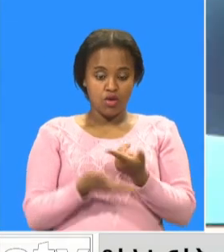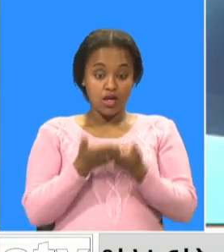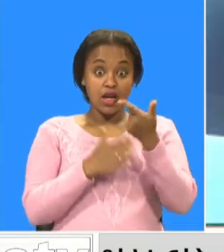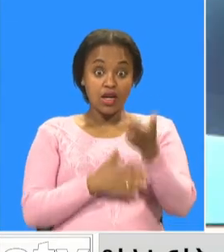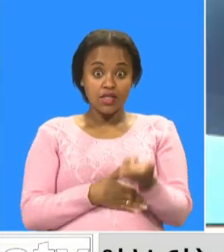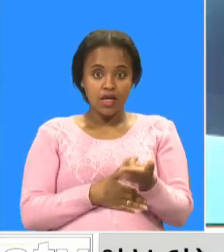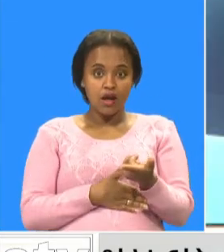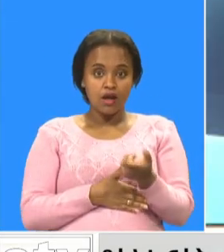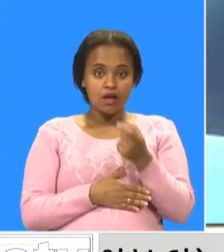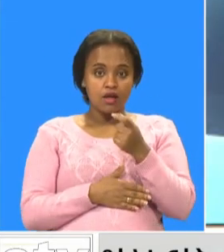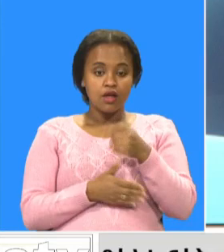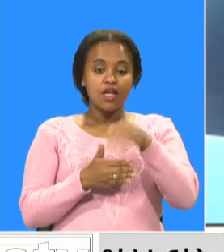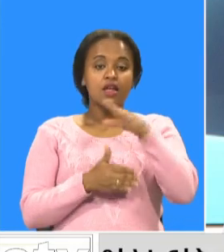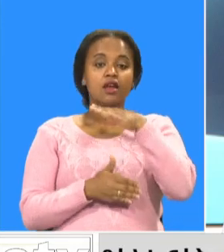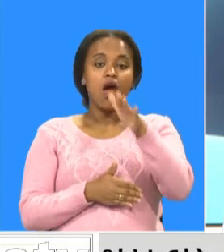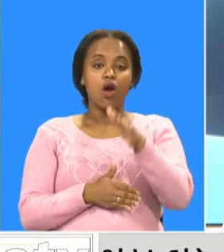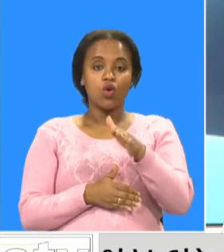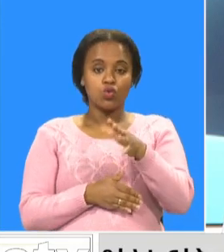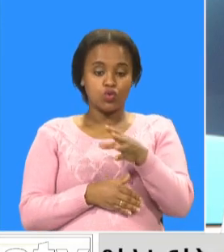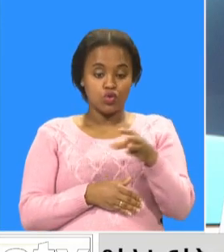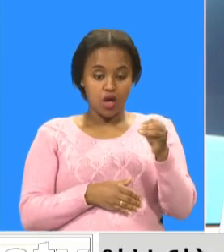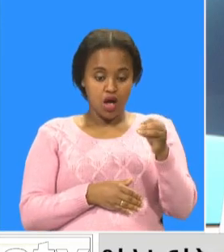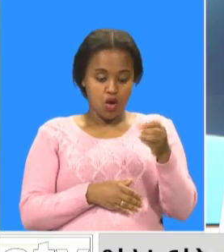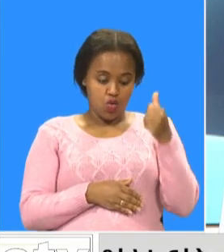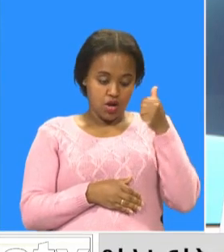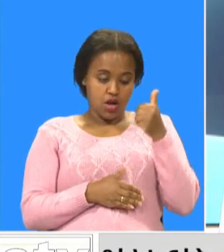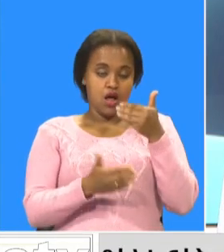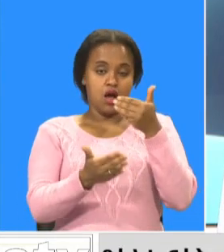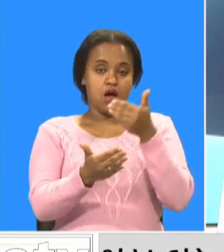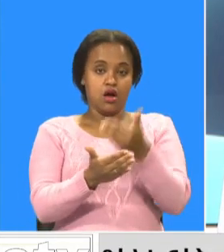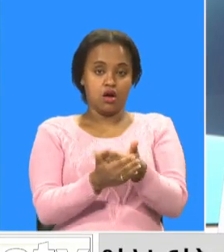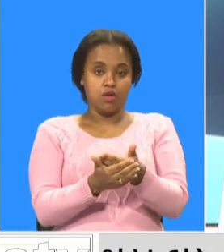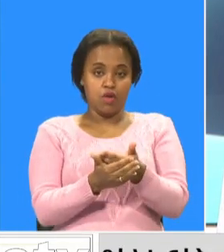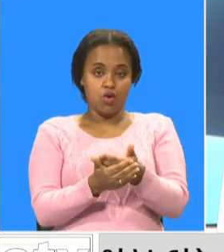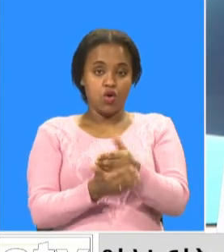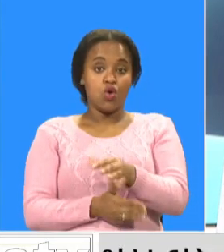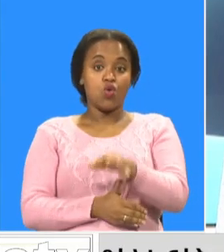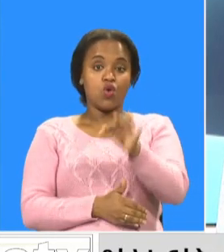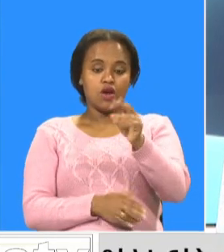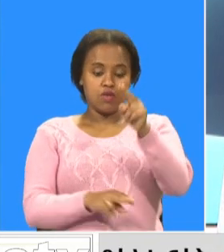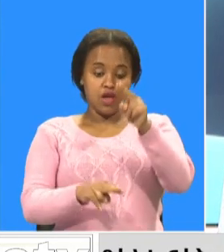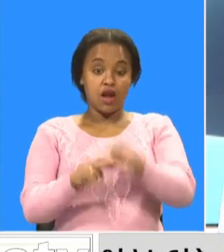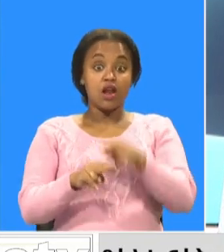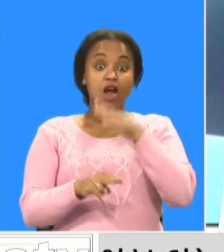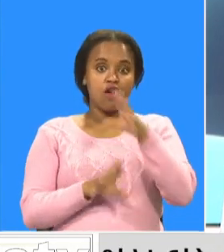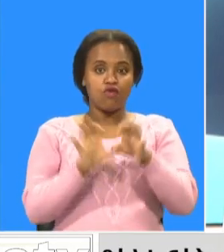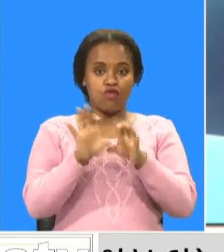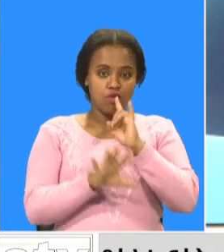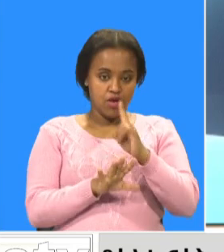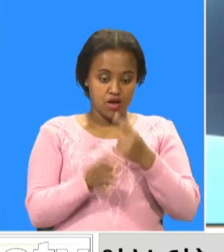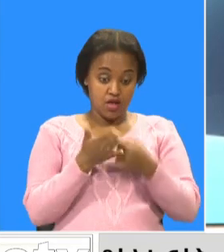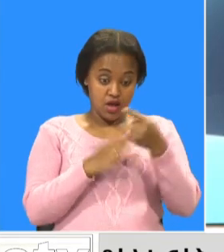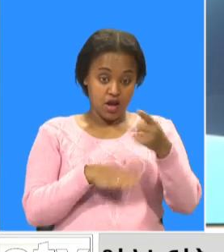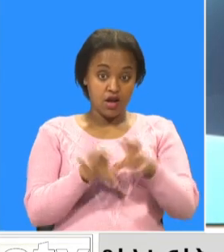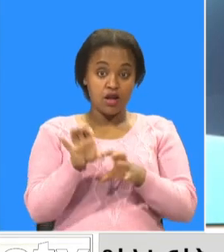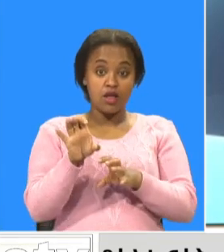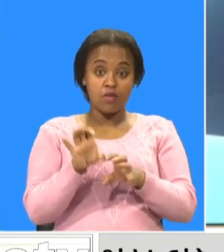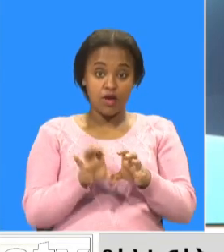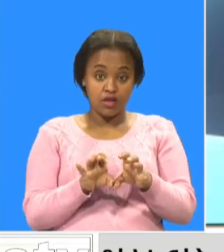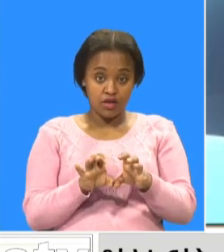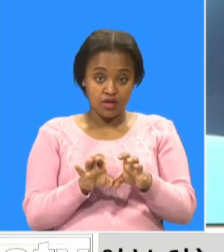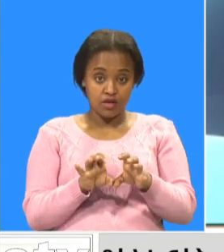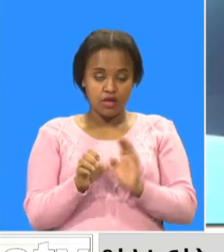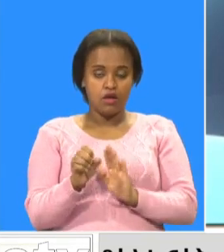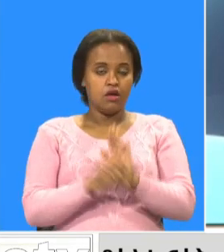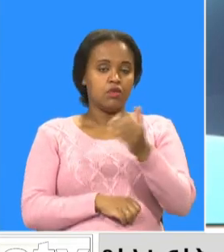እነዛን ዘሎ እንዳይወጡ እና ወደ ሌላ ወደ አቅራቢያ ወደሚገኘው እንዳያርፉ ለማድረግ ነው። ስለዚህ ያንን የማድረግ